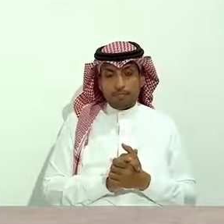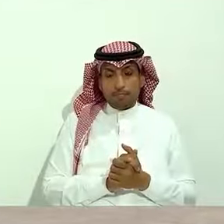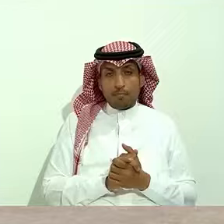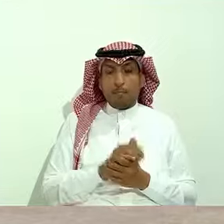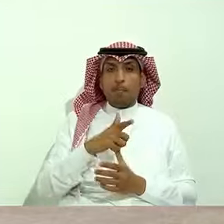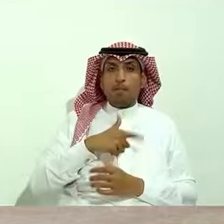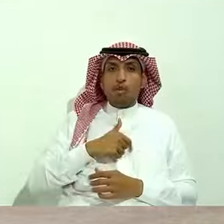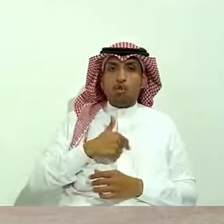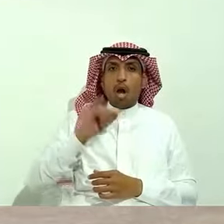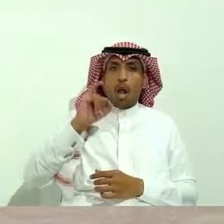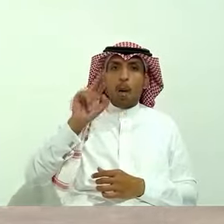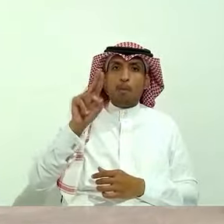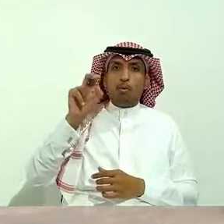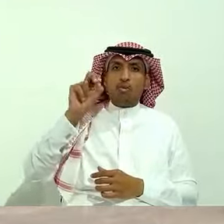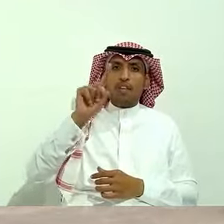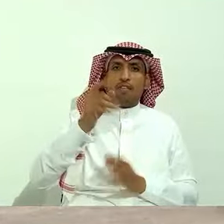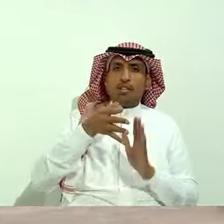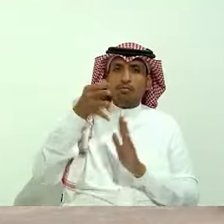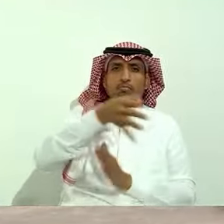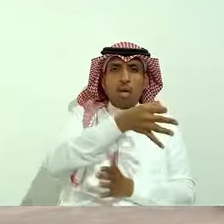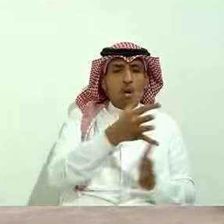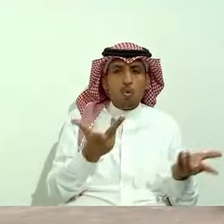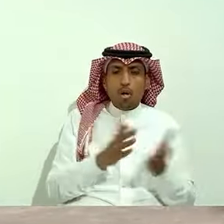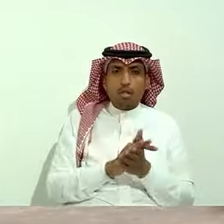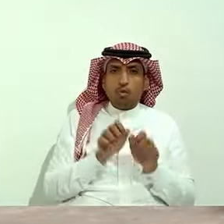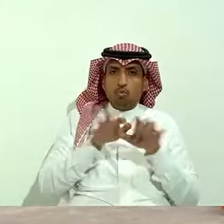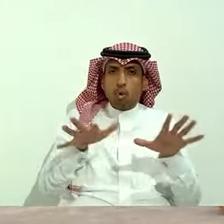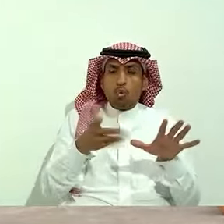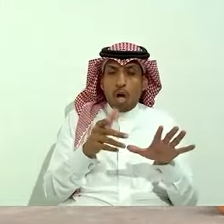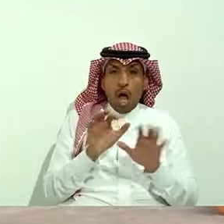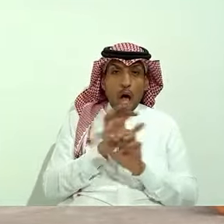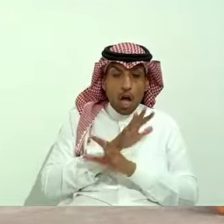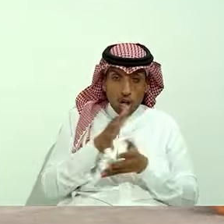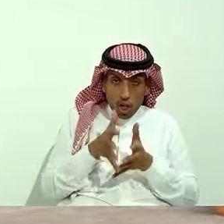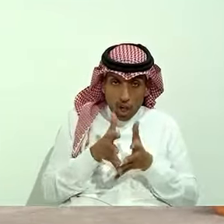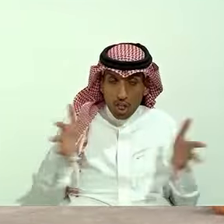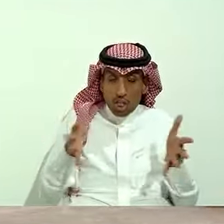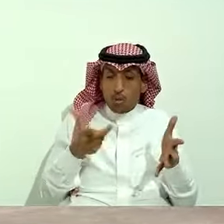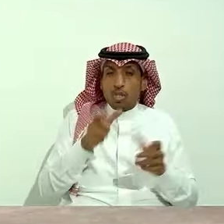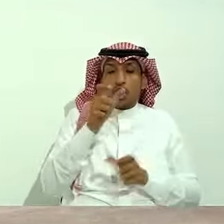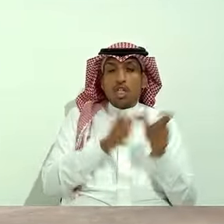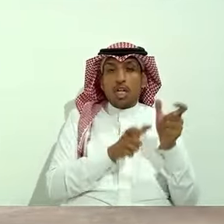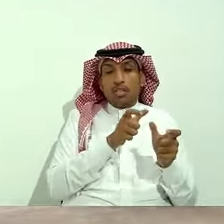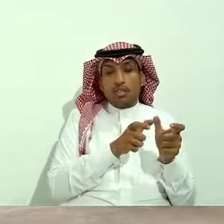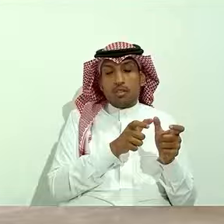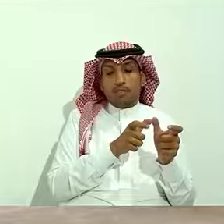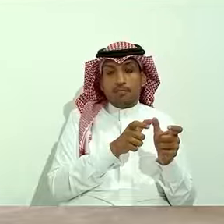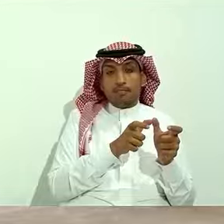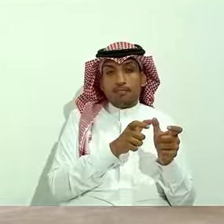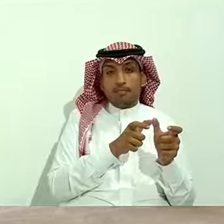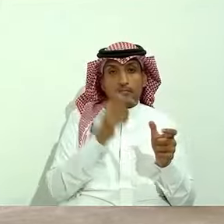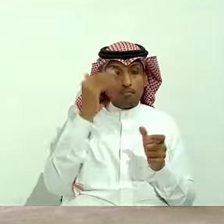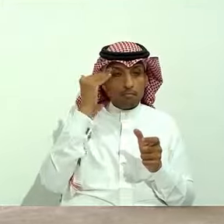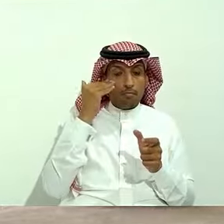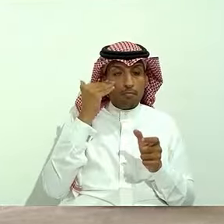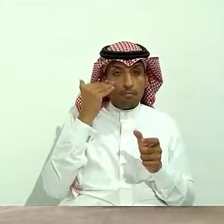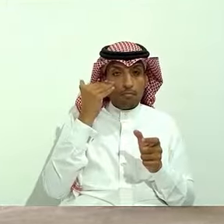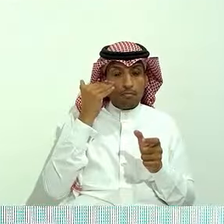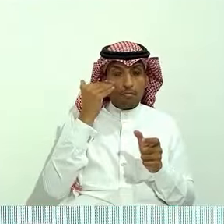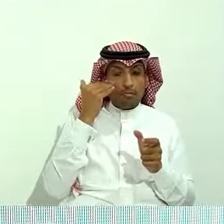من أي منطقة؟ وين منتشر بالسعودية؟ منطقة الوسطى، يعني غالبا هذا شغل الناس، النساء اللي في